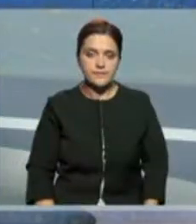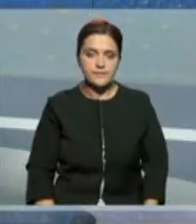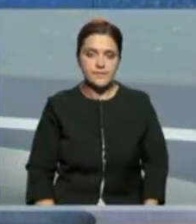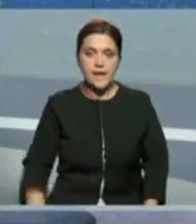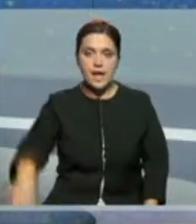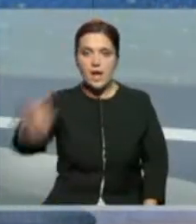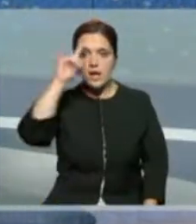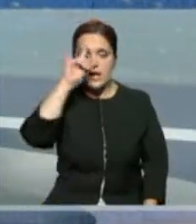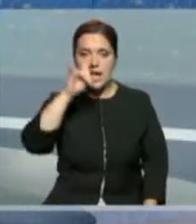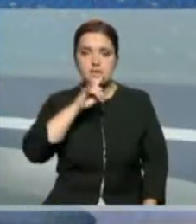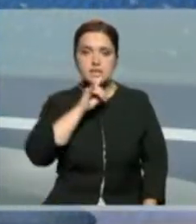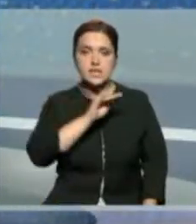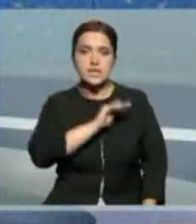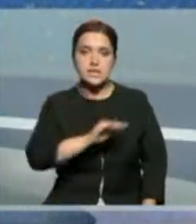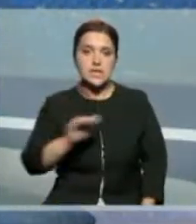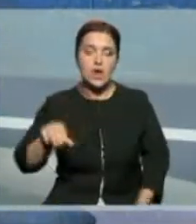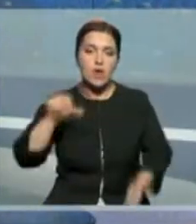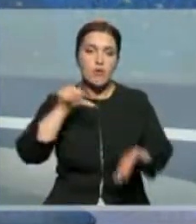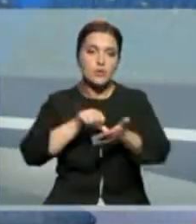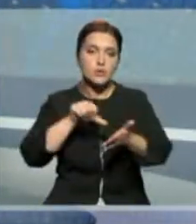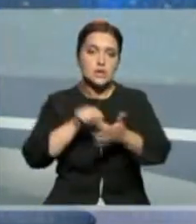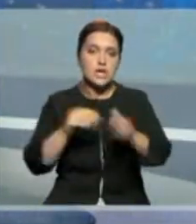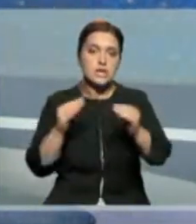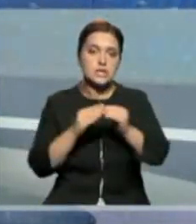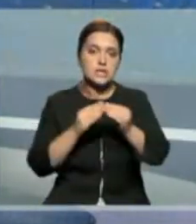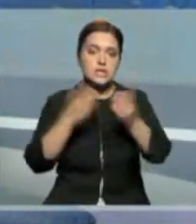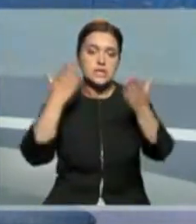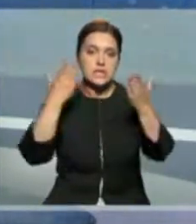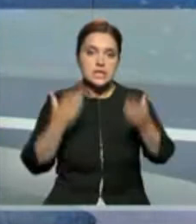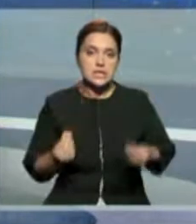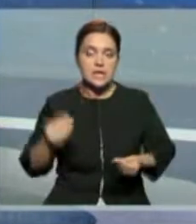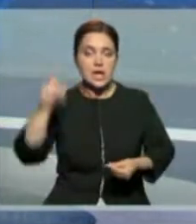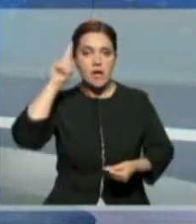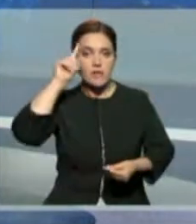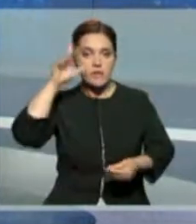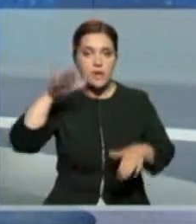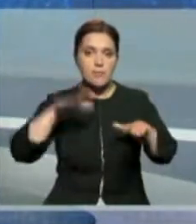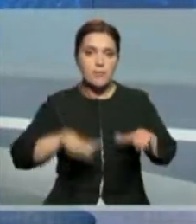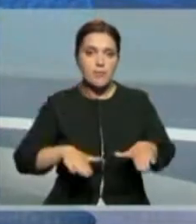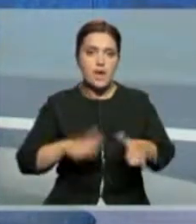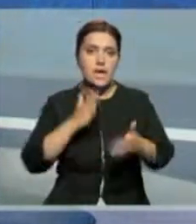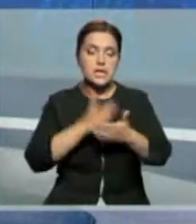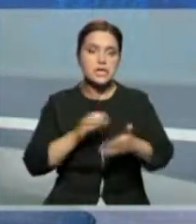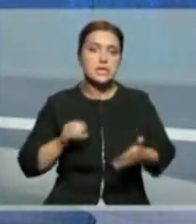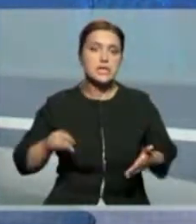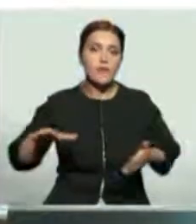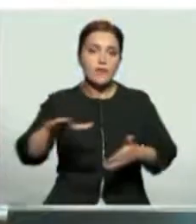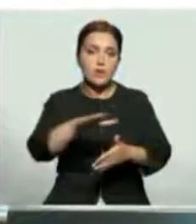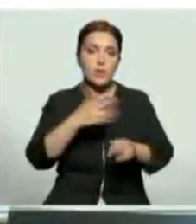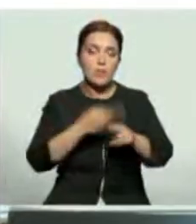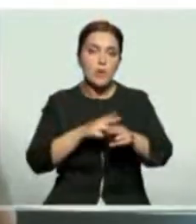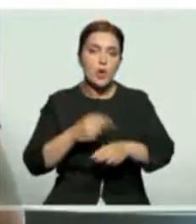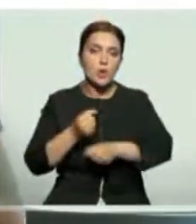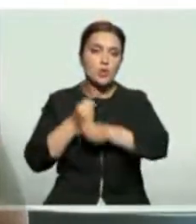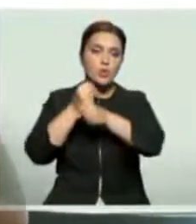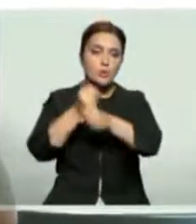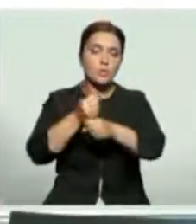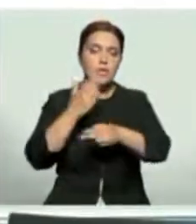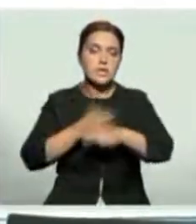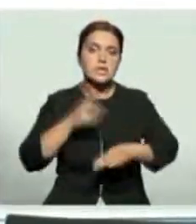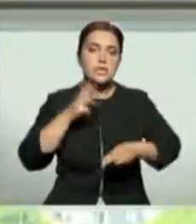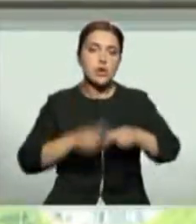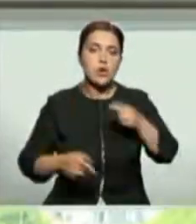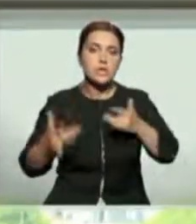Юные казахстанские виртуозы, успешно выступающие в течение последних 10 дней на известных подмостках Старого Света, стали обладателями большого